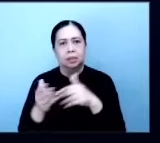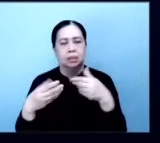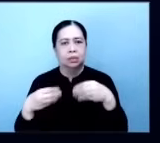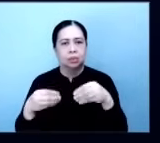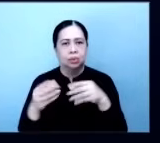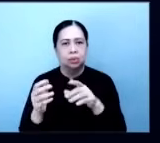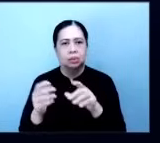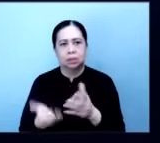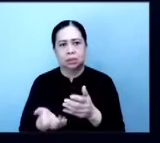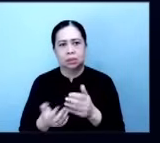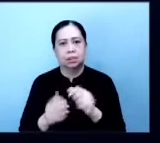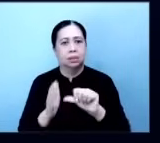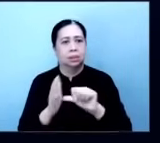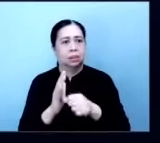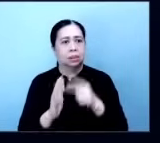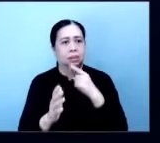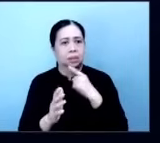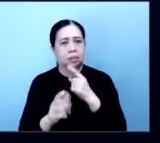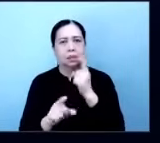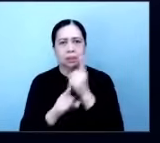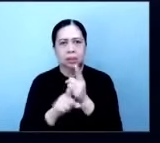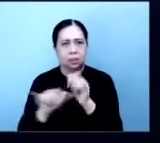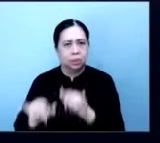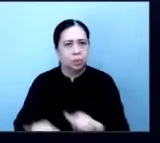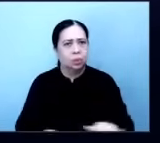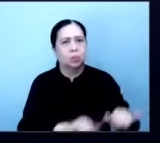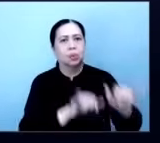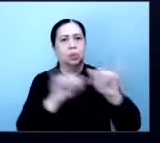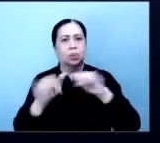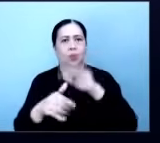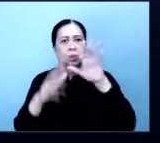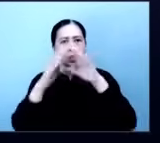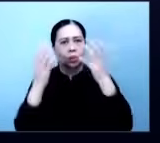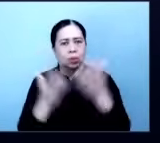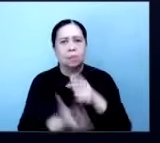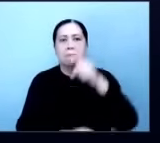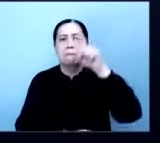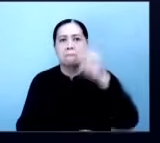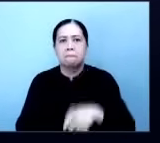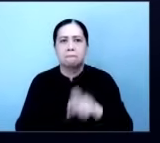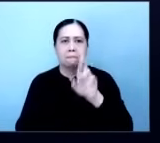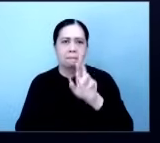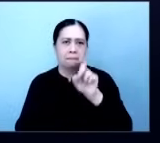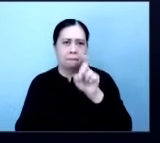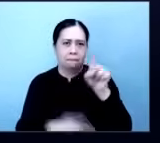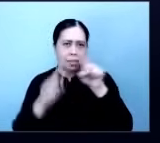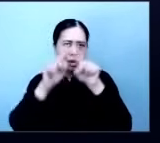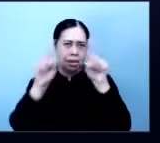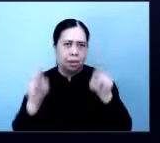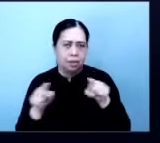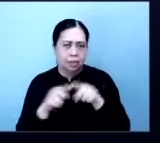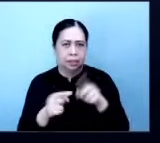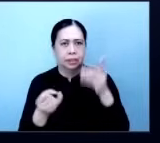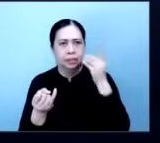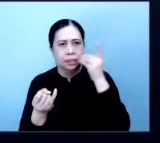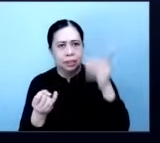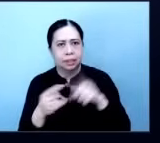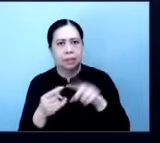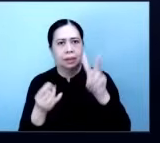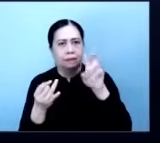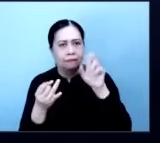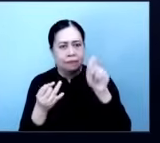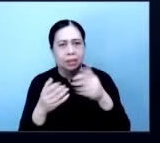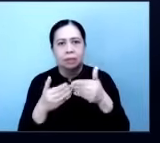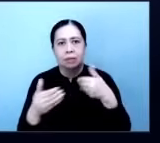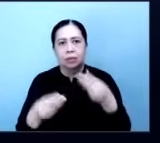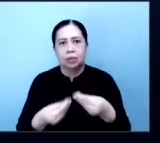Incorporated. Giit nila standard sa buong mundo na dapat may resita ng physician, dentista o veterinaryo bago